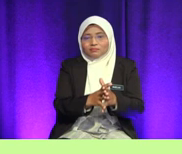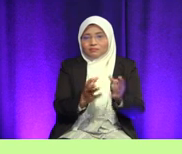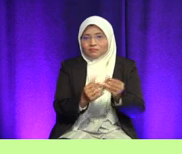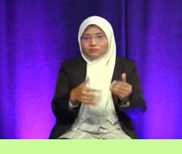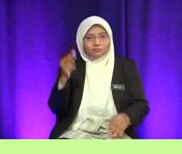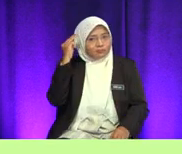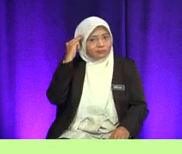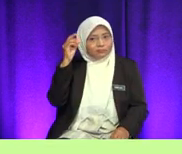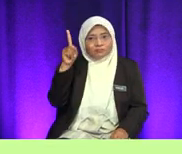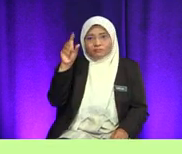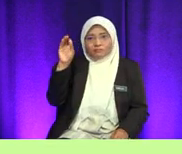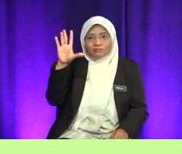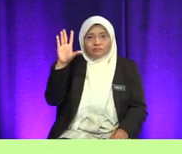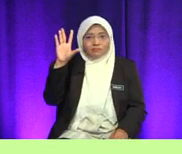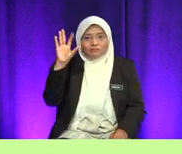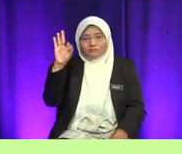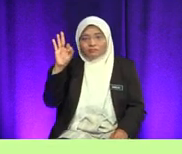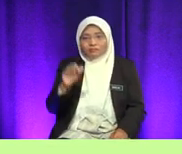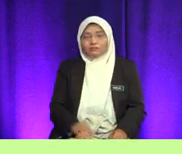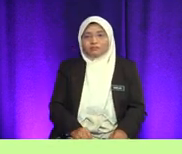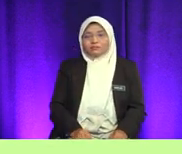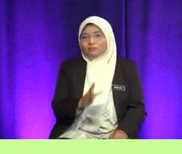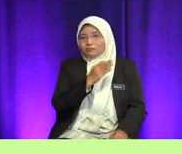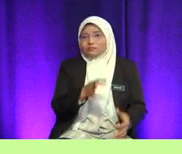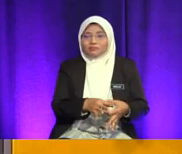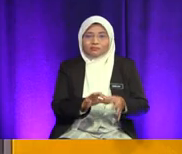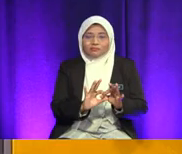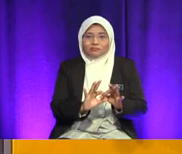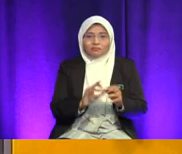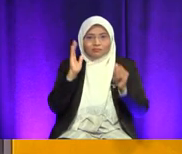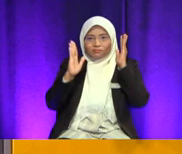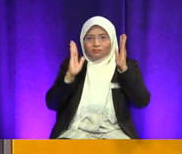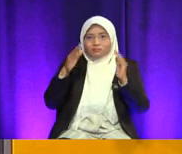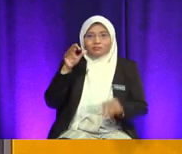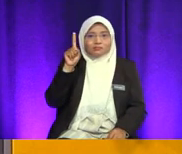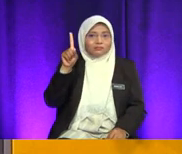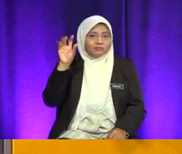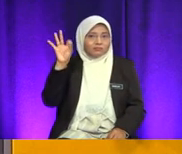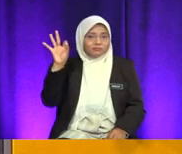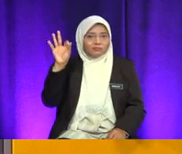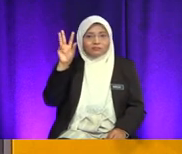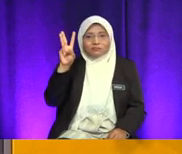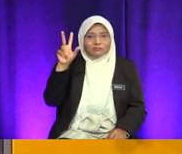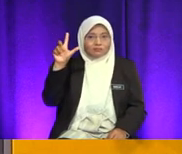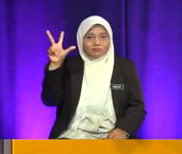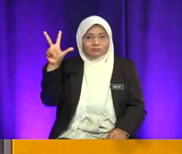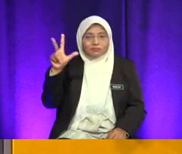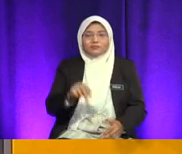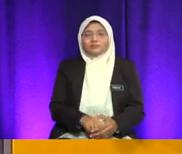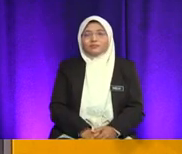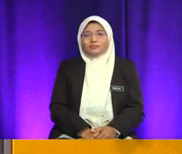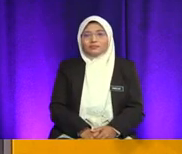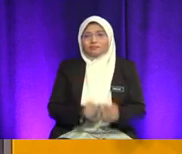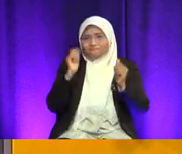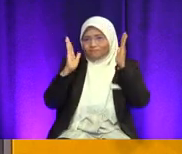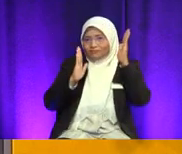persekutuan Malaysia 1960 3 oleh itu ini bermakna Malaysia ialah